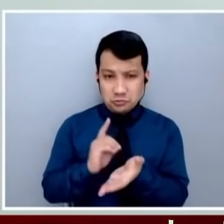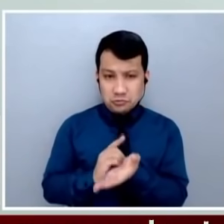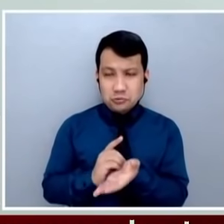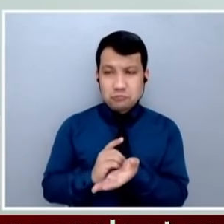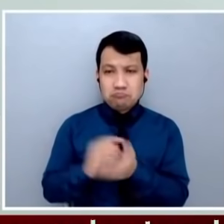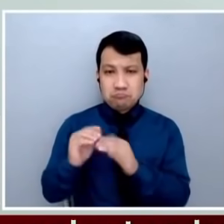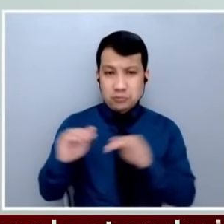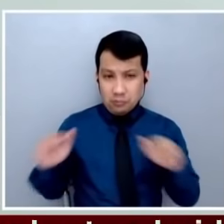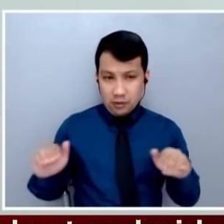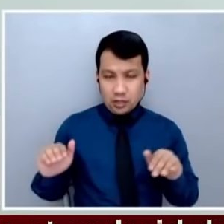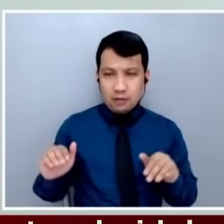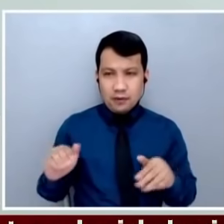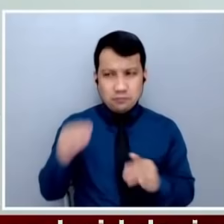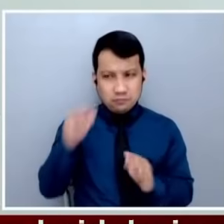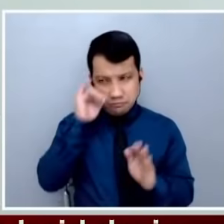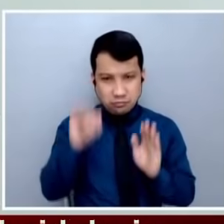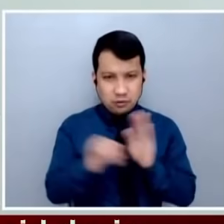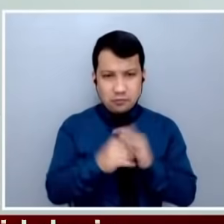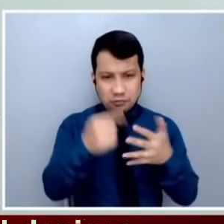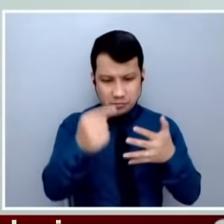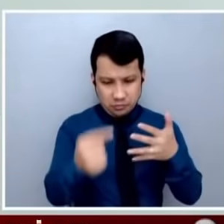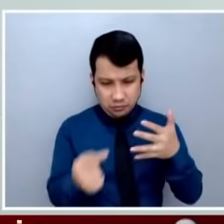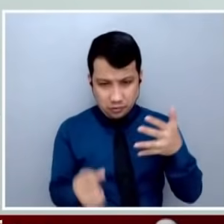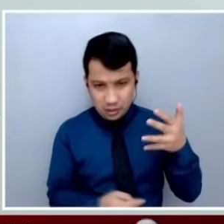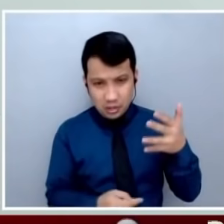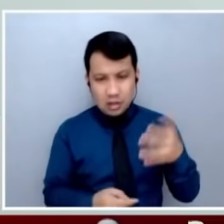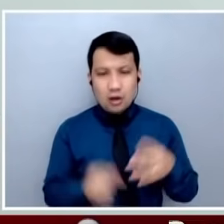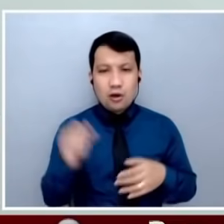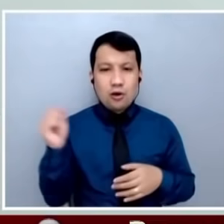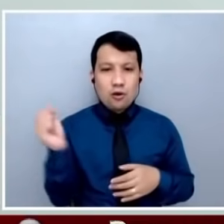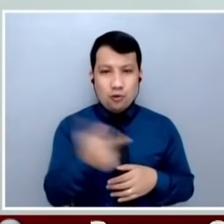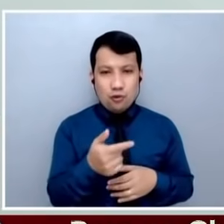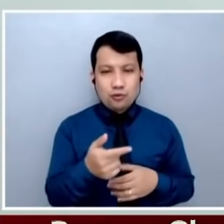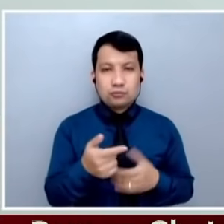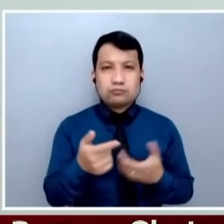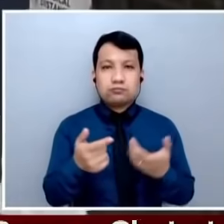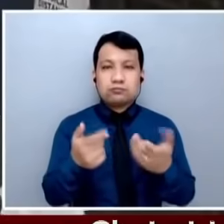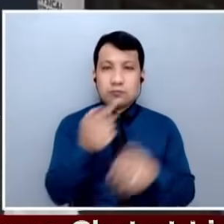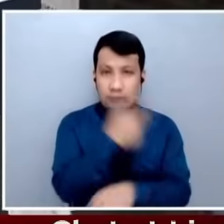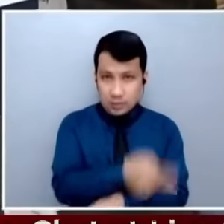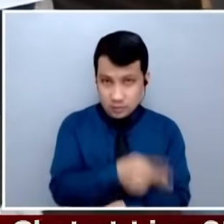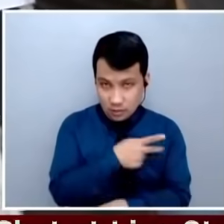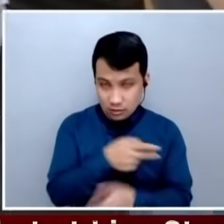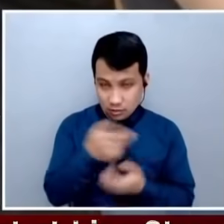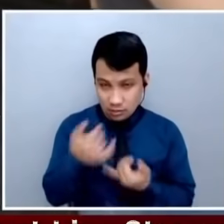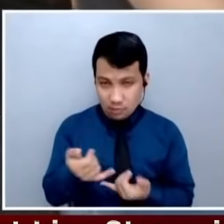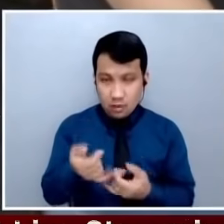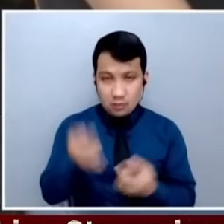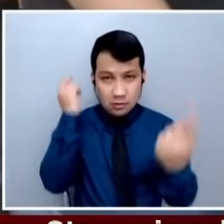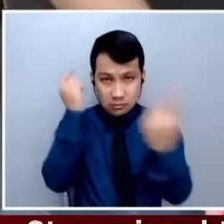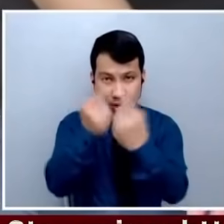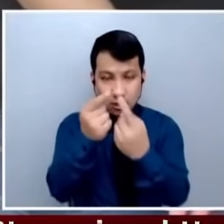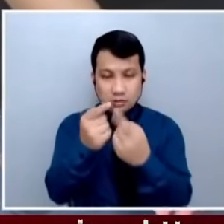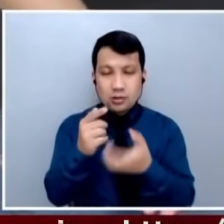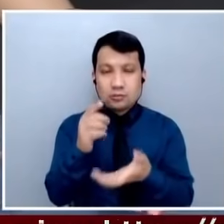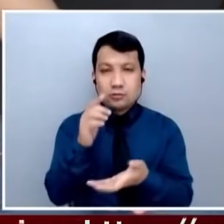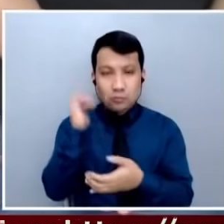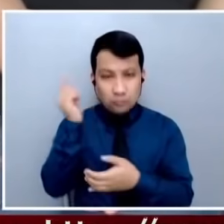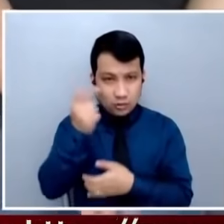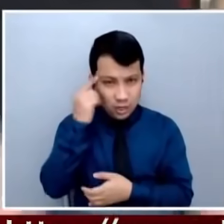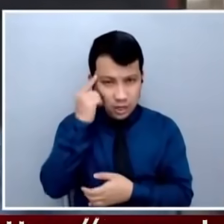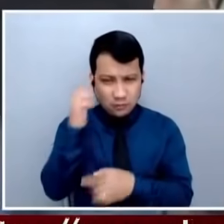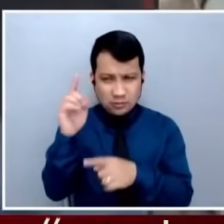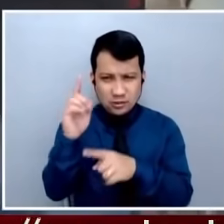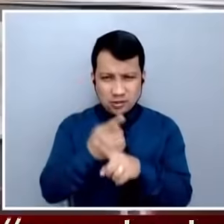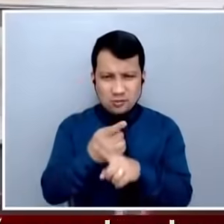pinapa-identify ko na lahat ng mga current patients namin. Target ng gobyerno ang mabakunahan sa Disyembre ang